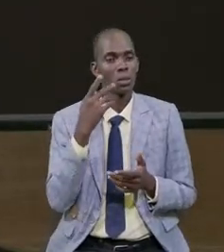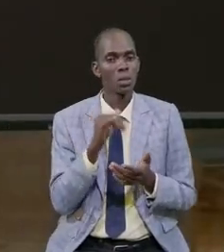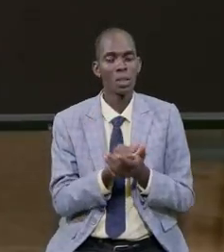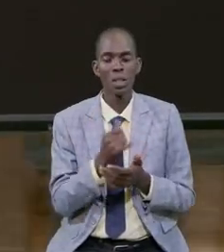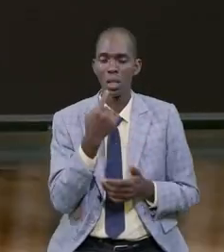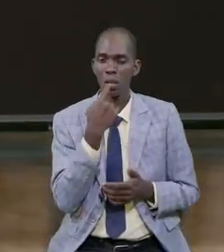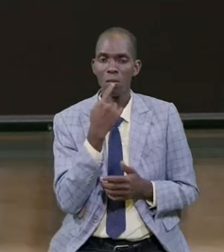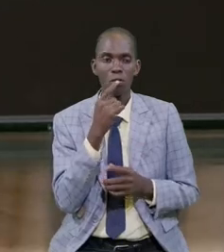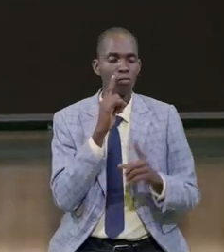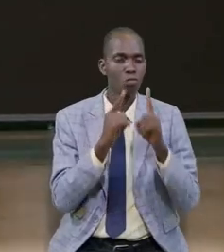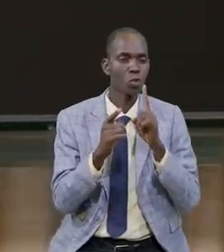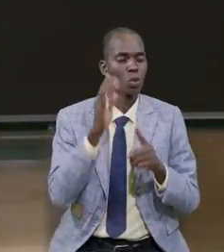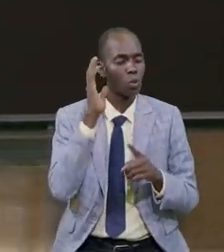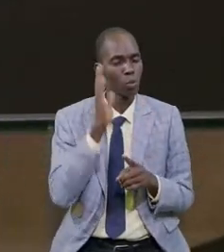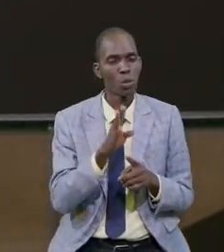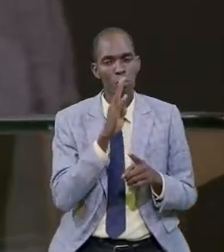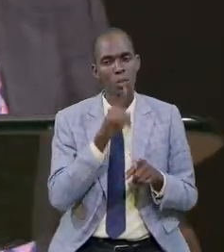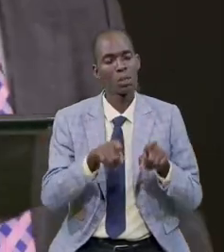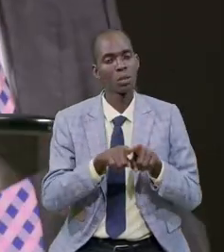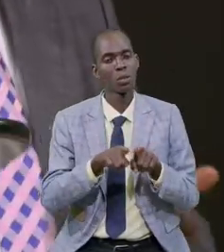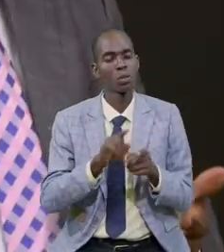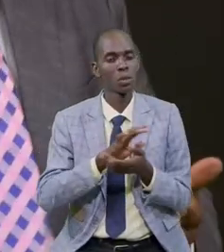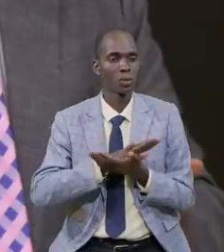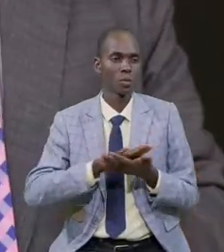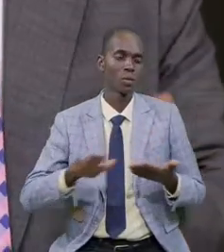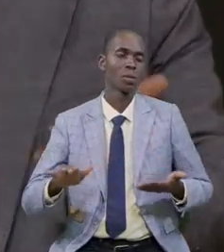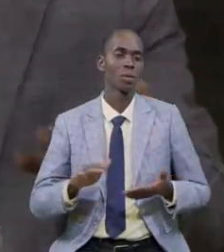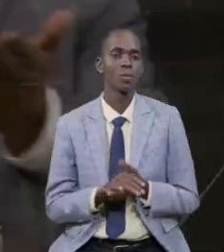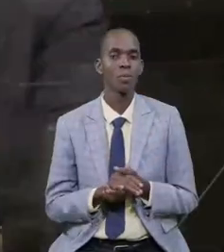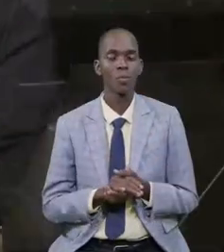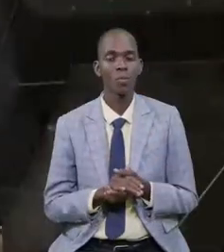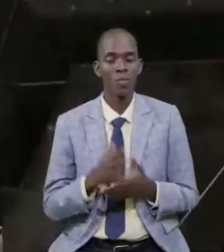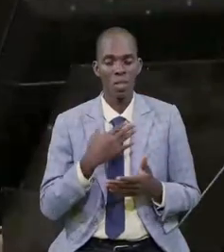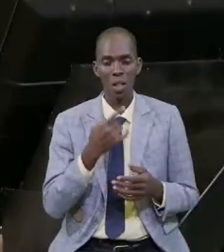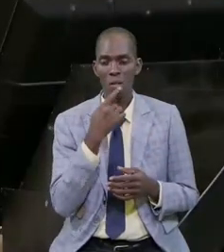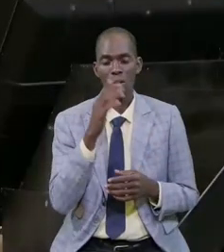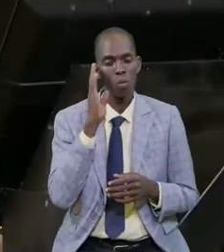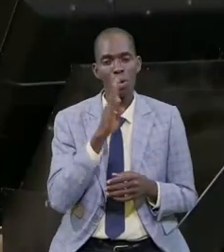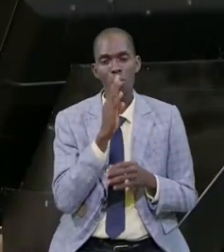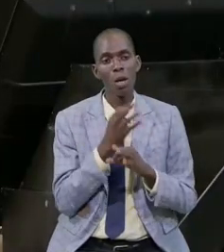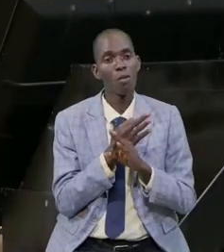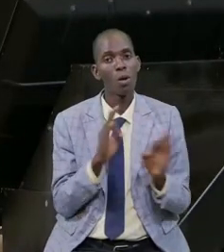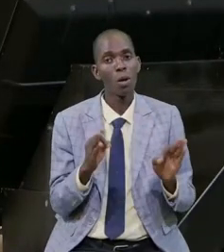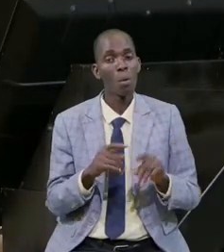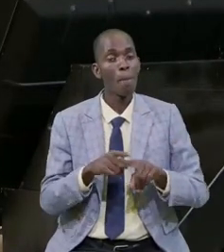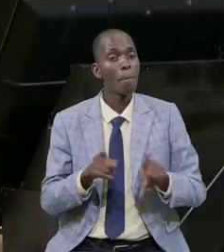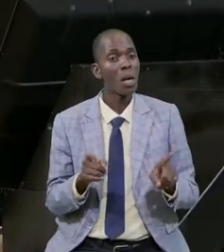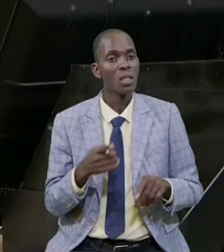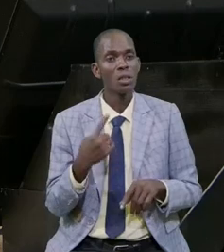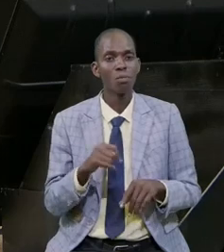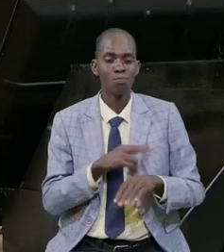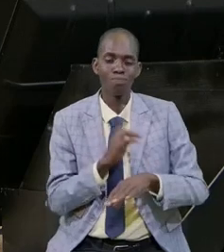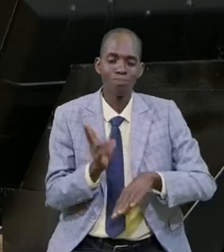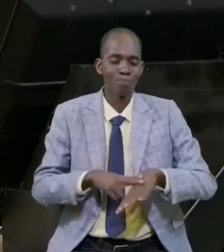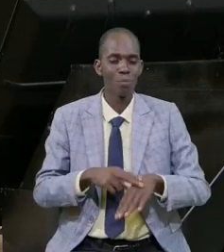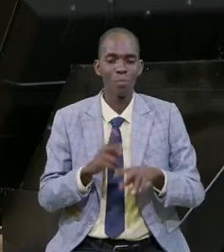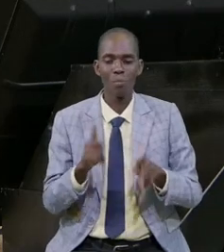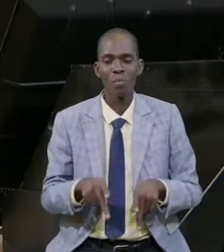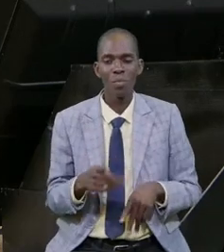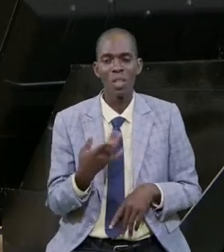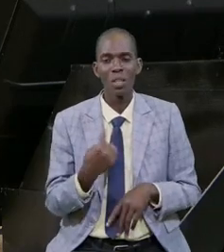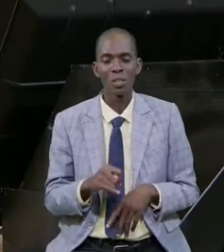cette nature dépravée de l'iniquité, la langue sera libérée. Mais l'homme ordinaire,